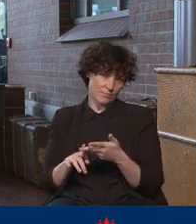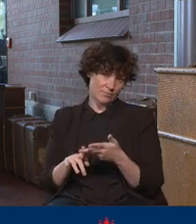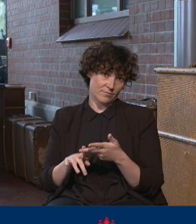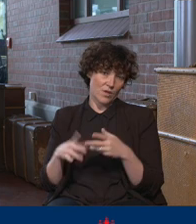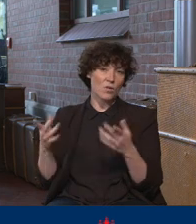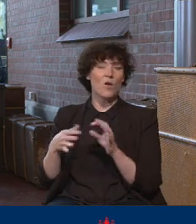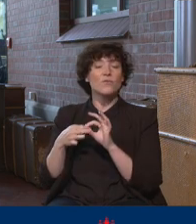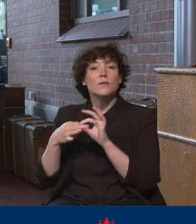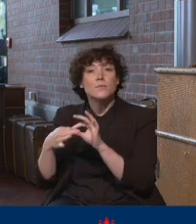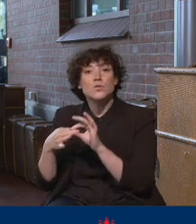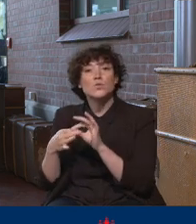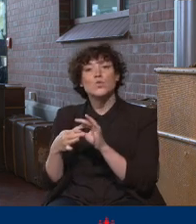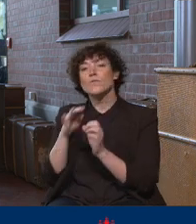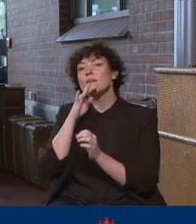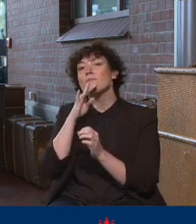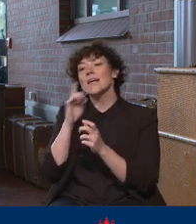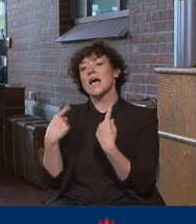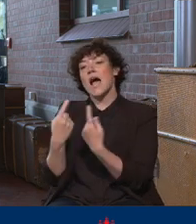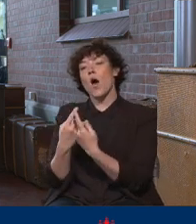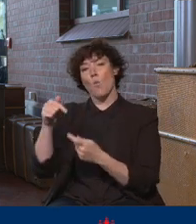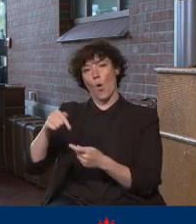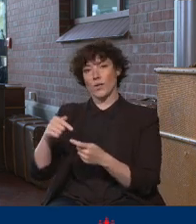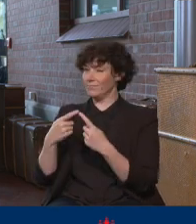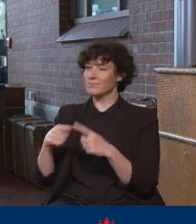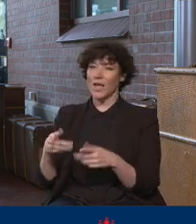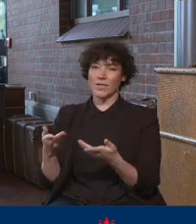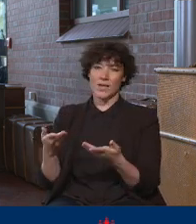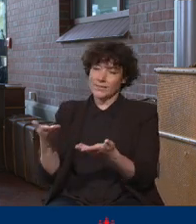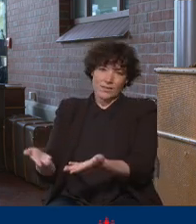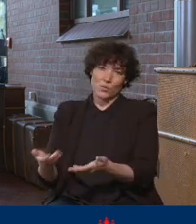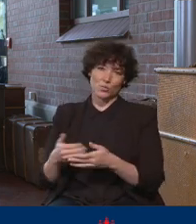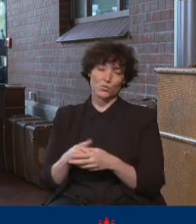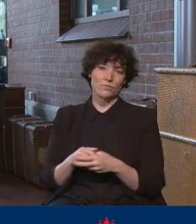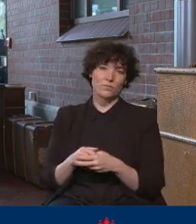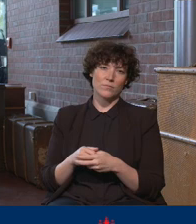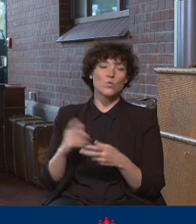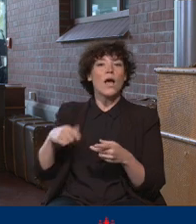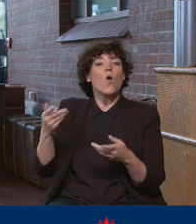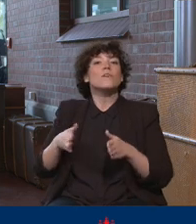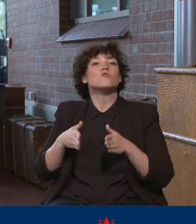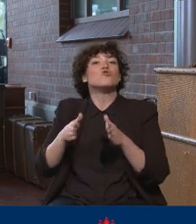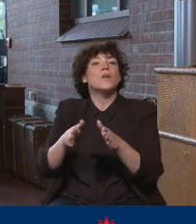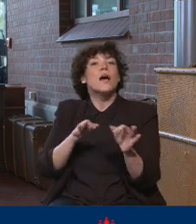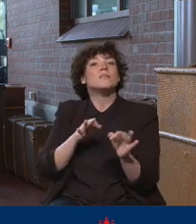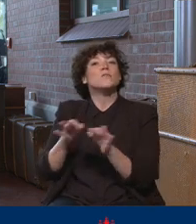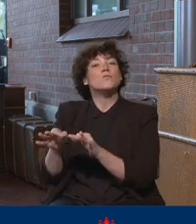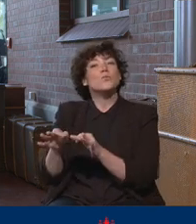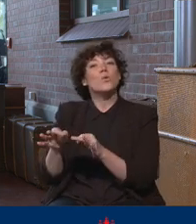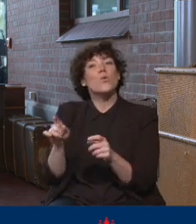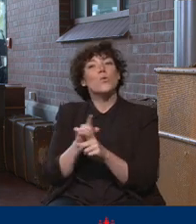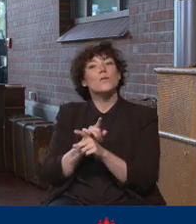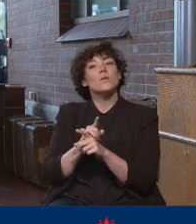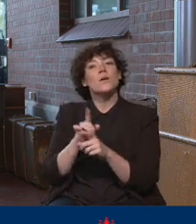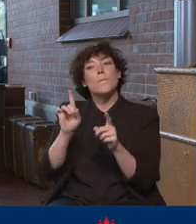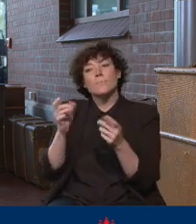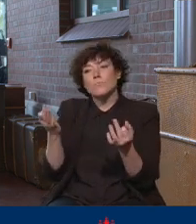wasser raum heute so nicht ich habe es jetzt noch einmal erlebt tatsächlich auch die straßenführung ist ja nicht in der richtigen trog lage müssen überhaupt ziehen wie kriegt man